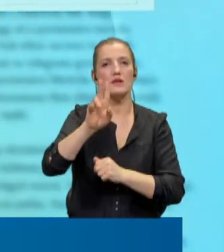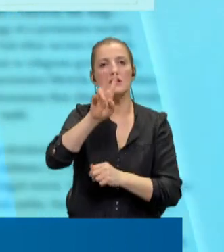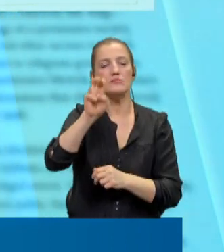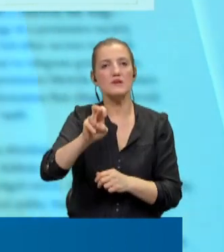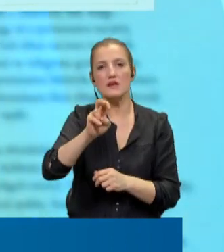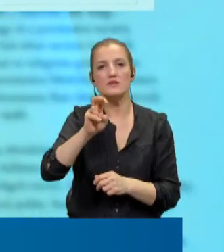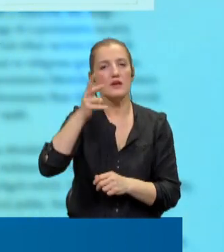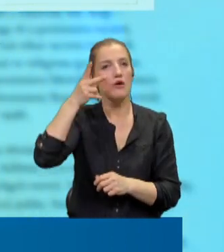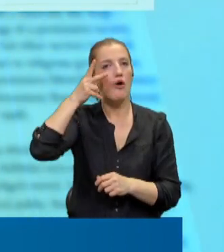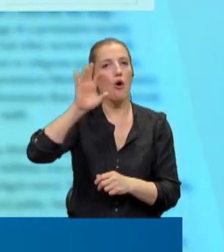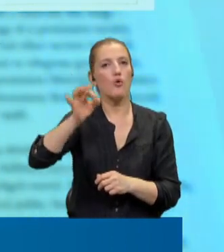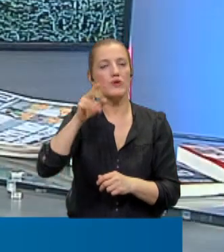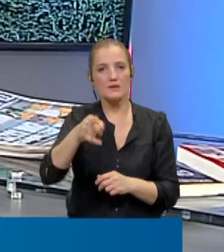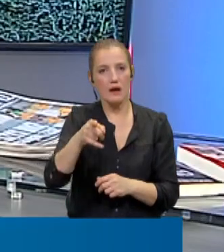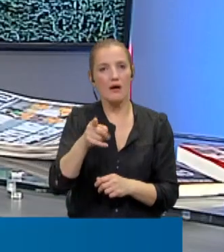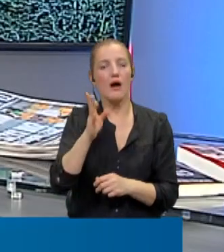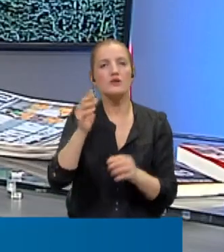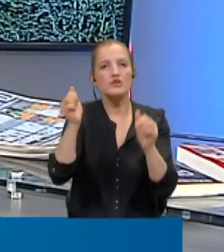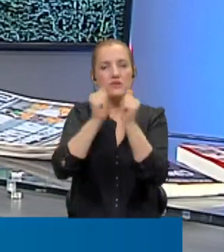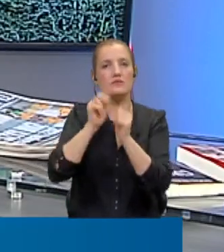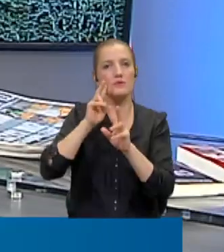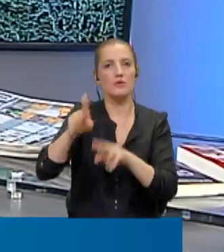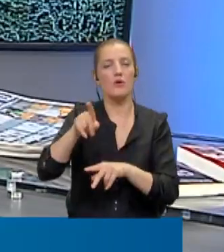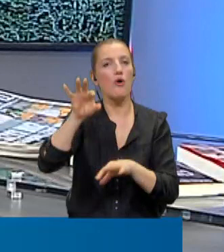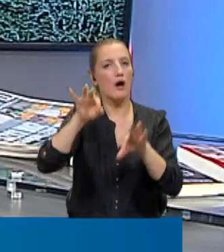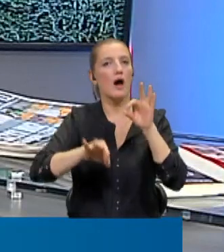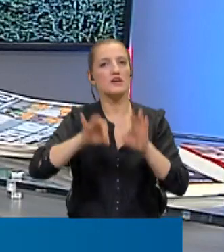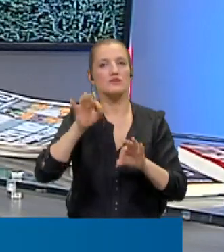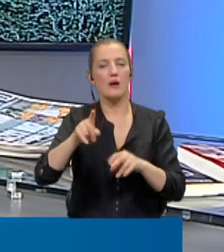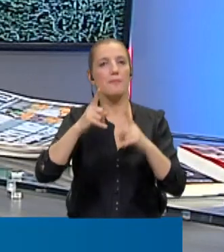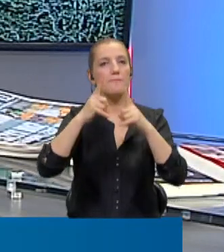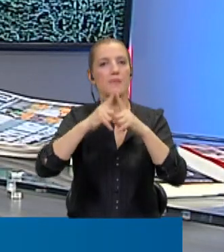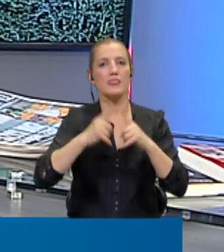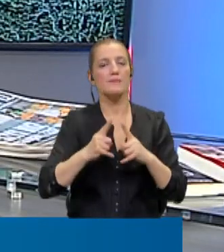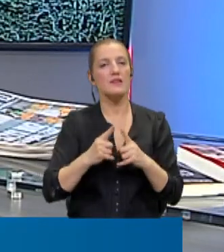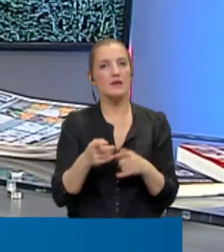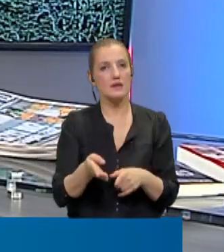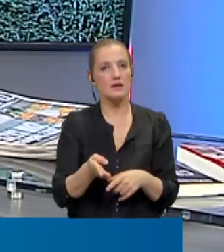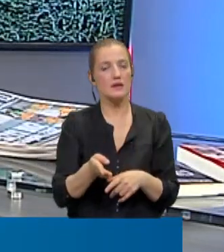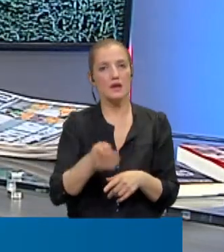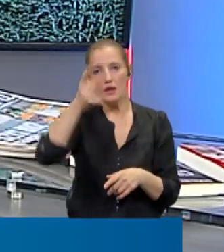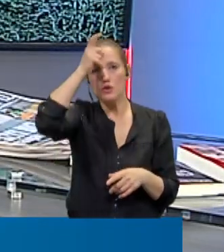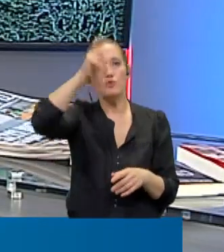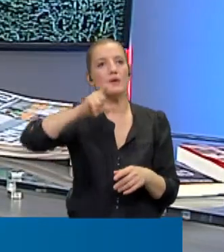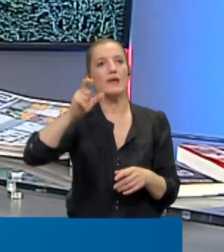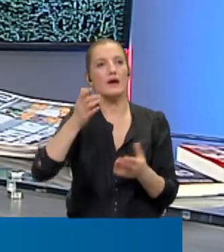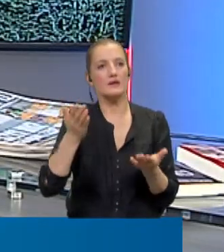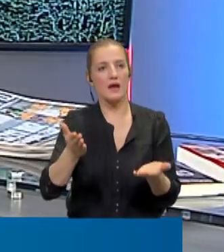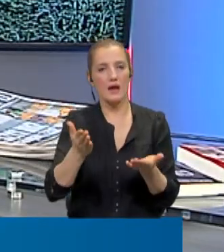görülebilir Peki 28 ocakta o ölçümler matematik hesabı Türkiye'de